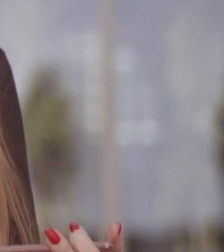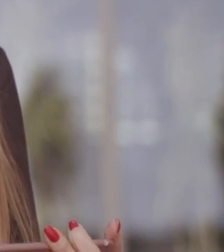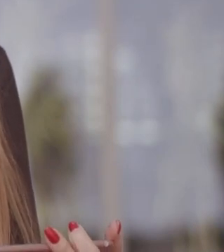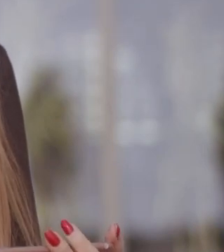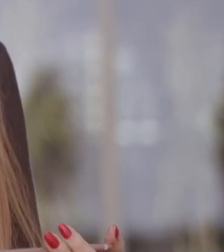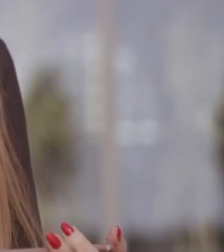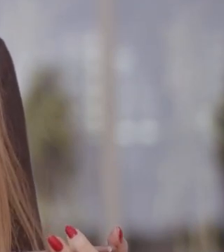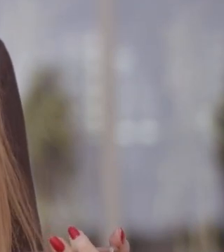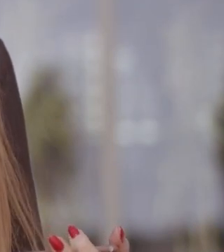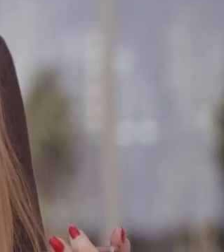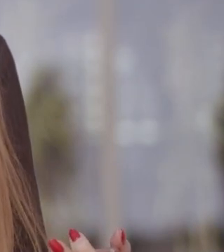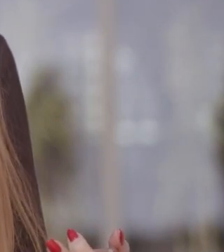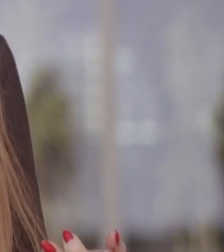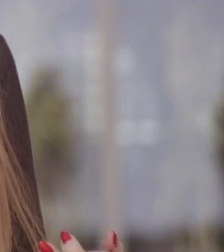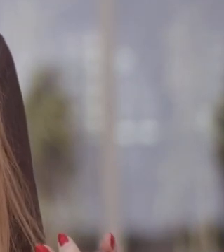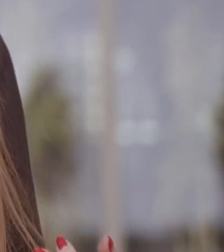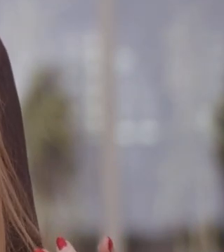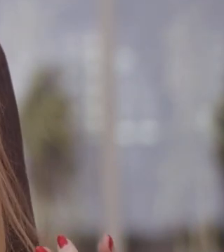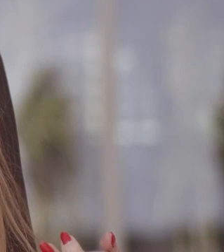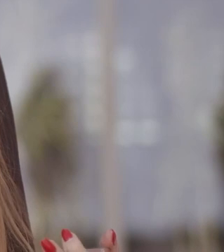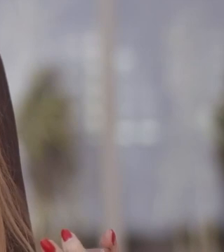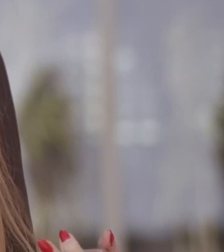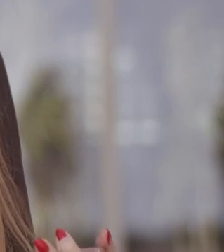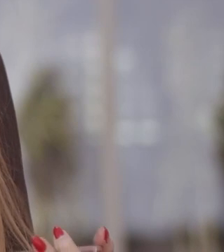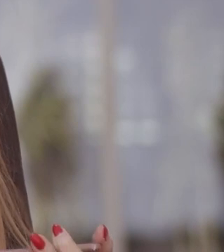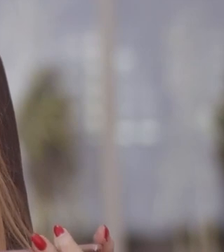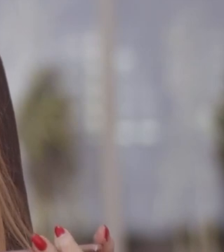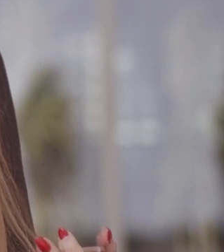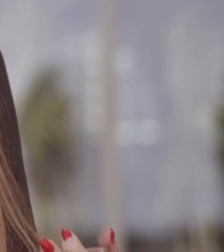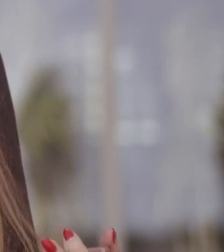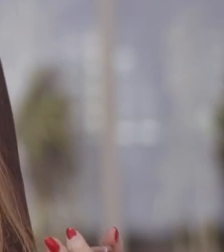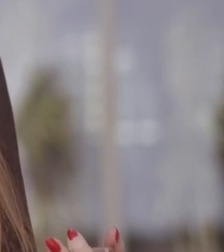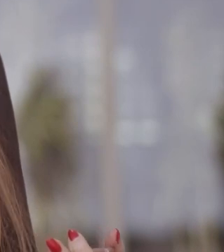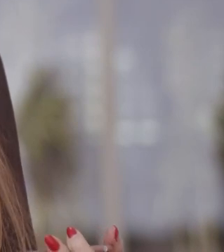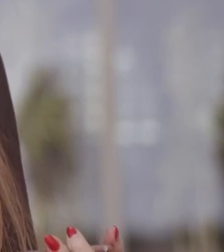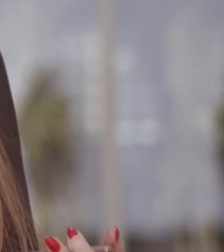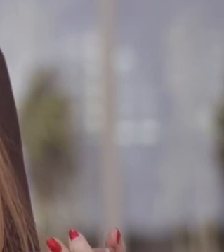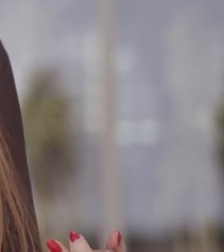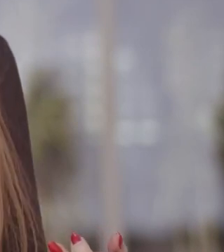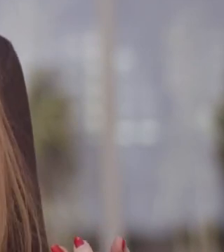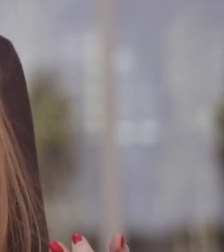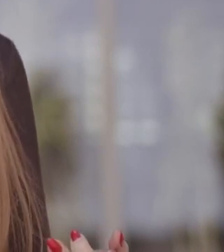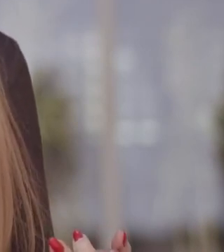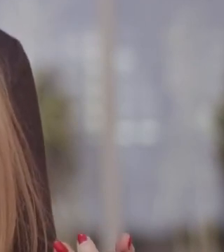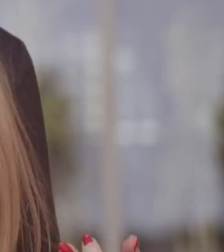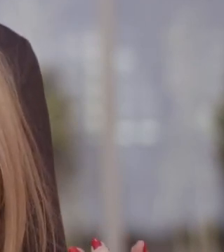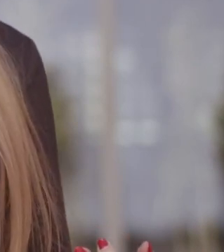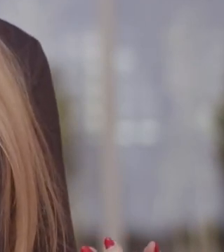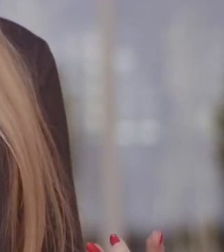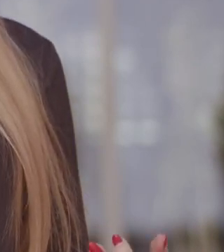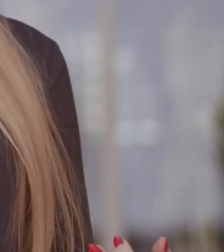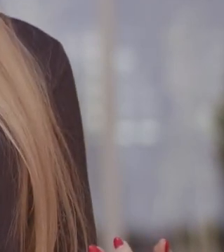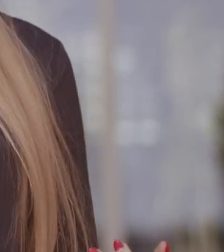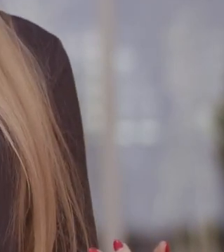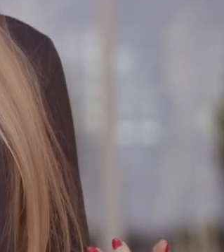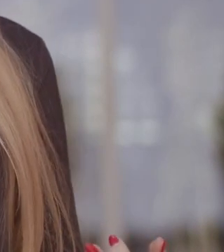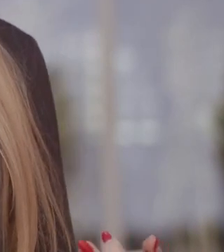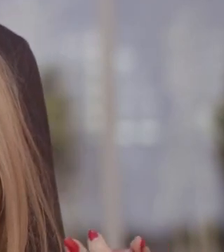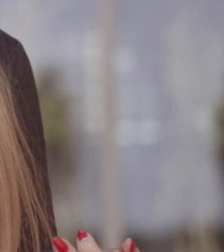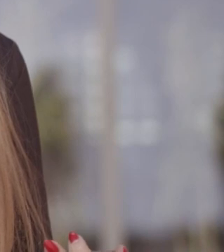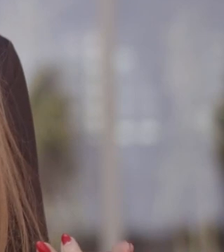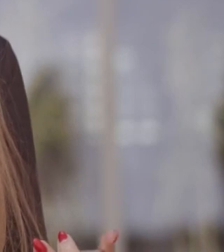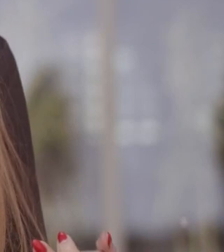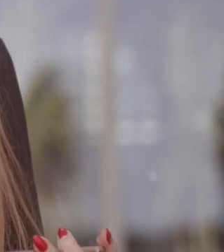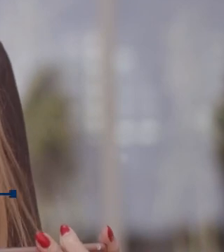Obsługi Studentów. To tam dowiemy się wszystkiego o możliwościach rozwoju kariery, wsparciu studentów, wsparciu osób z niepełnosprawnościami, czy